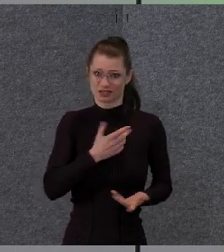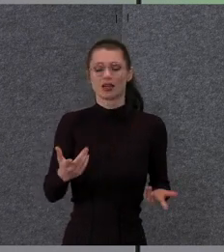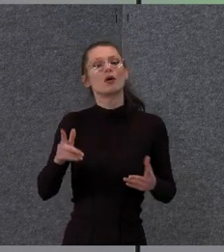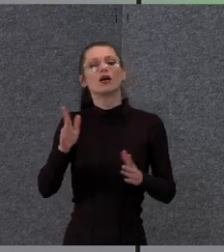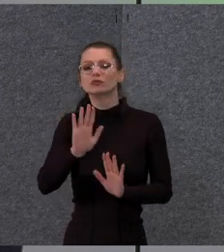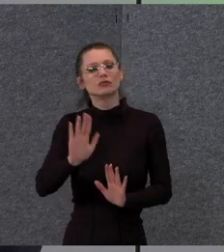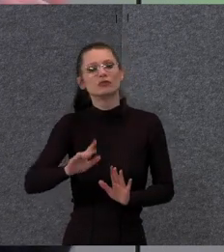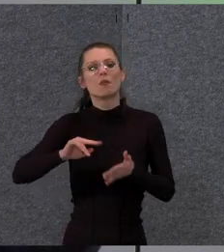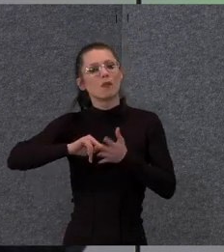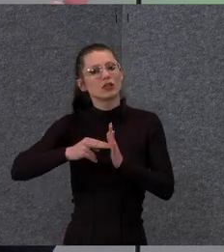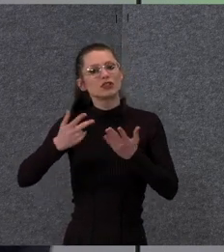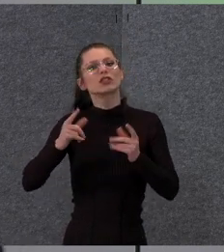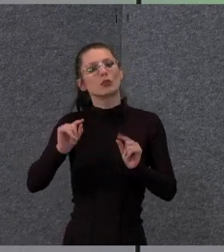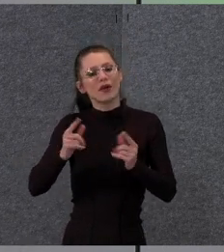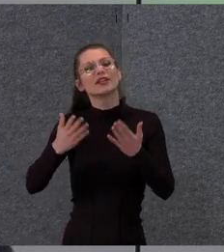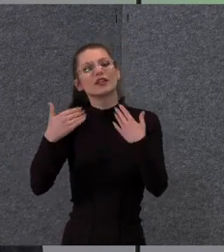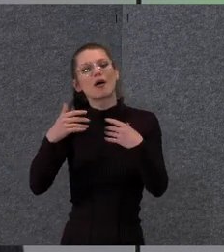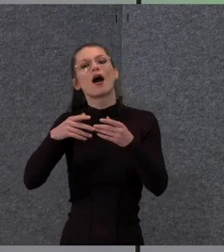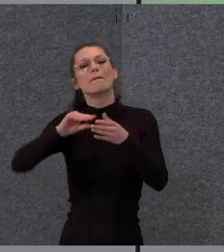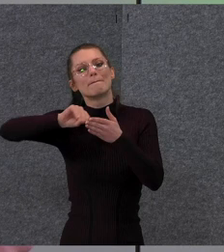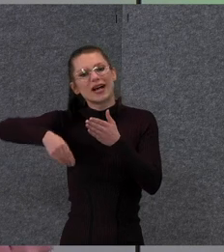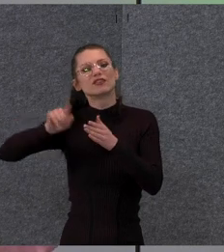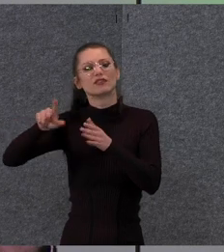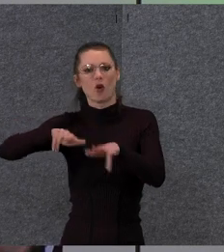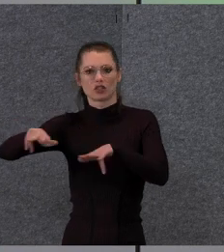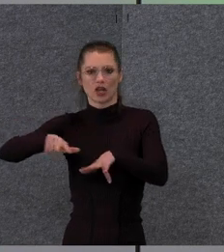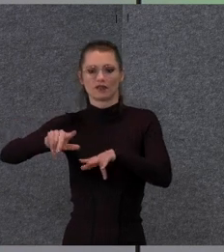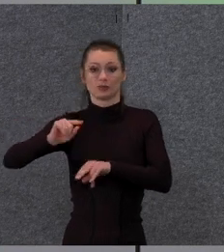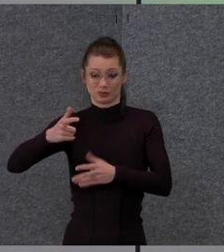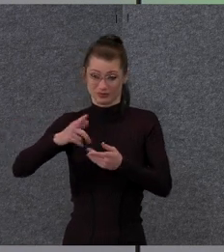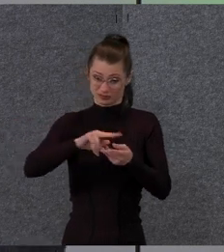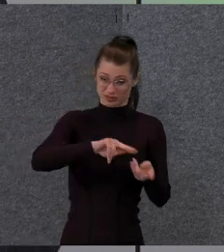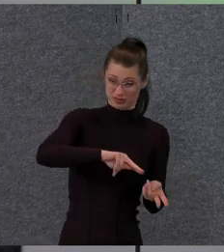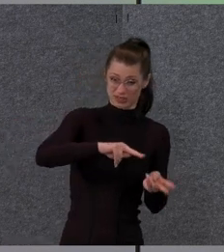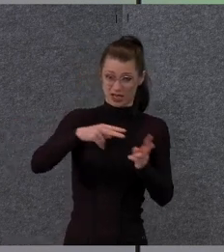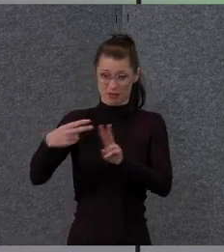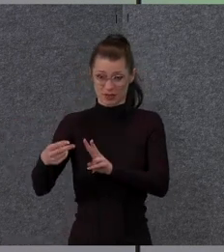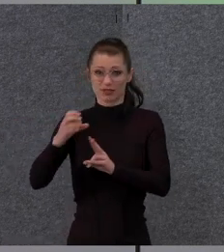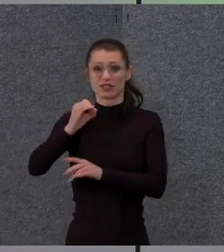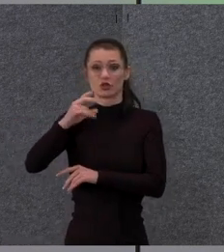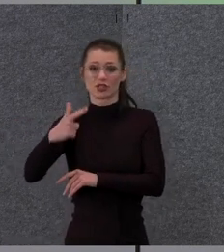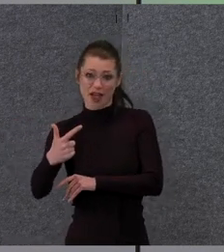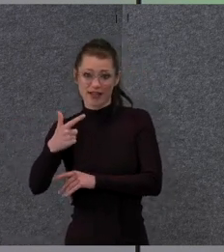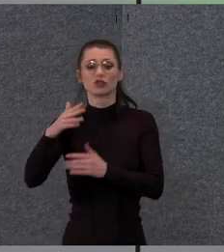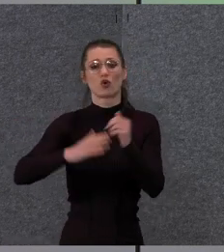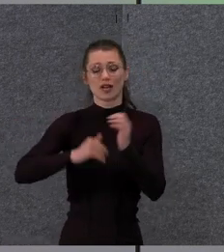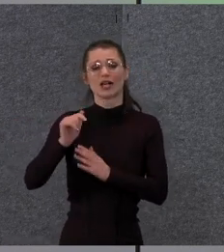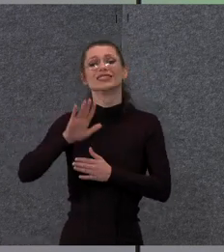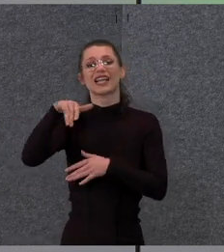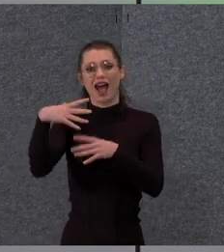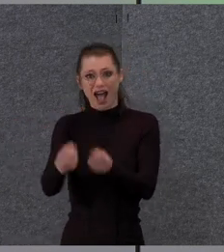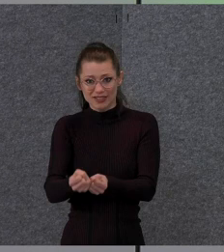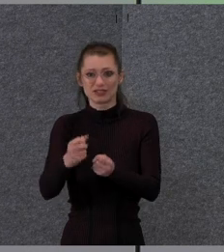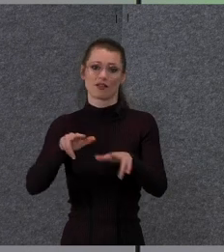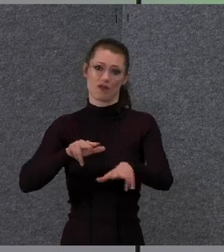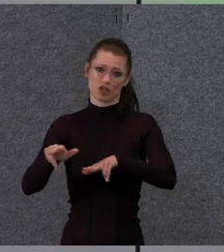unserer Politik dafür, und der Klimapakt für die Wirtschaft spricht das ja genau an, dass die Transformation zu einer CO2-neutralen und nachhaltigen Wirtschaft eben nicht